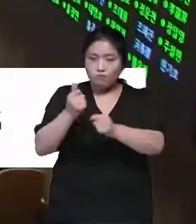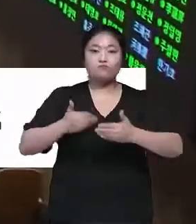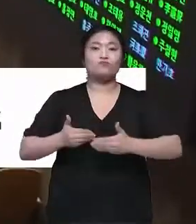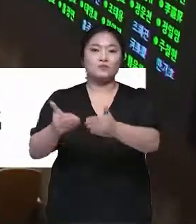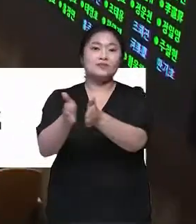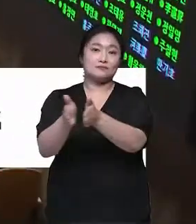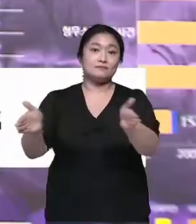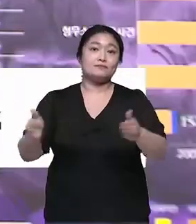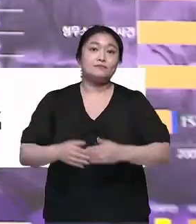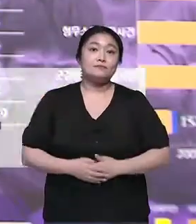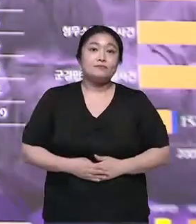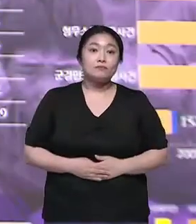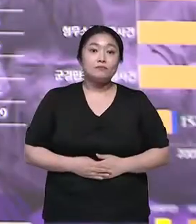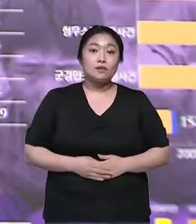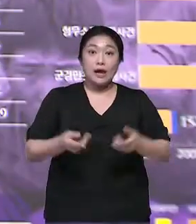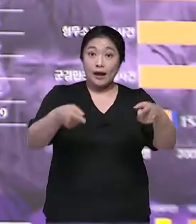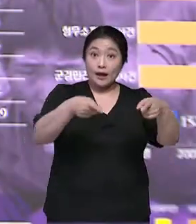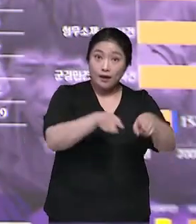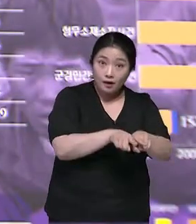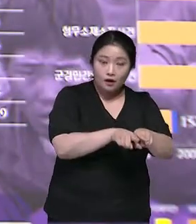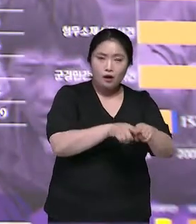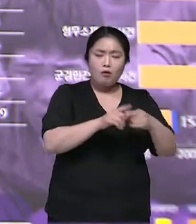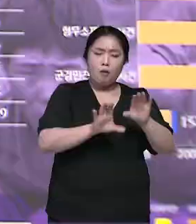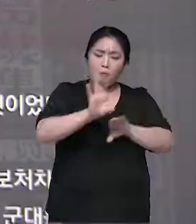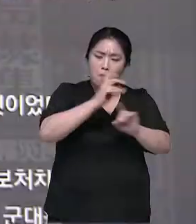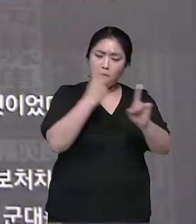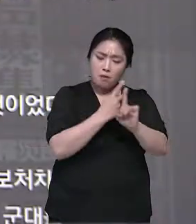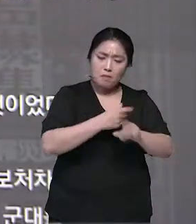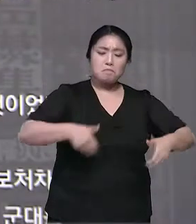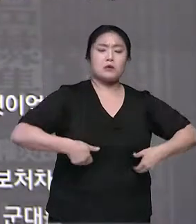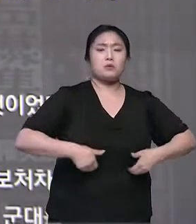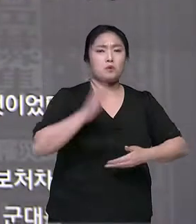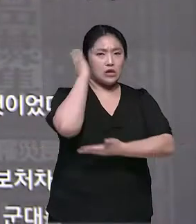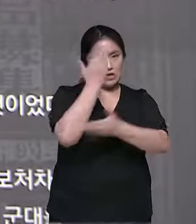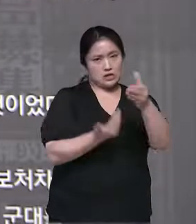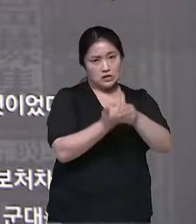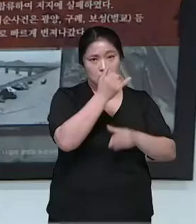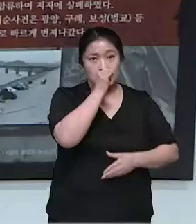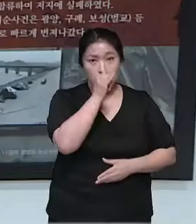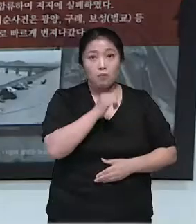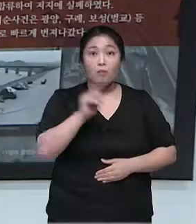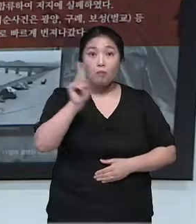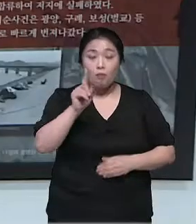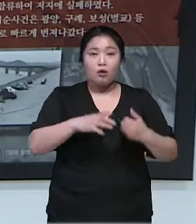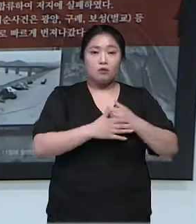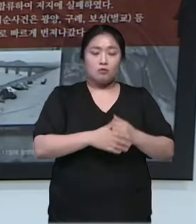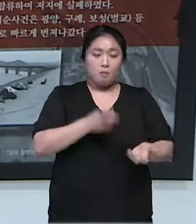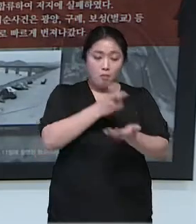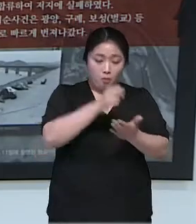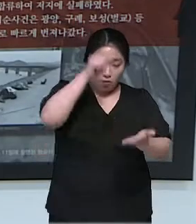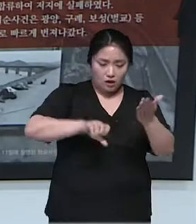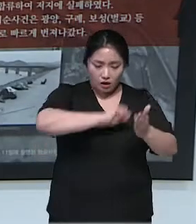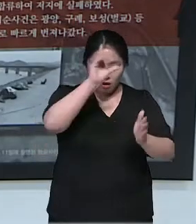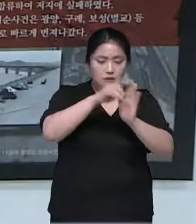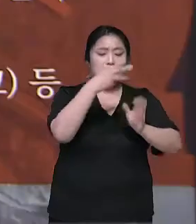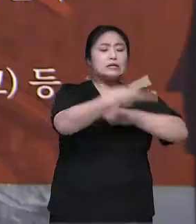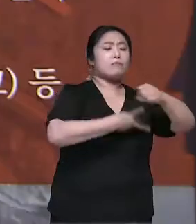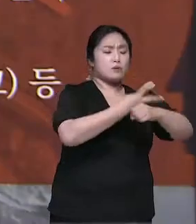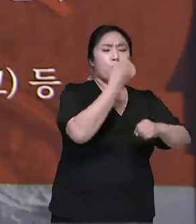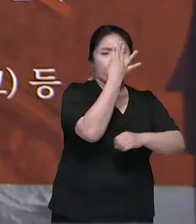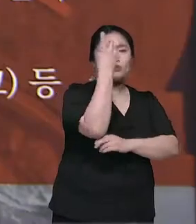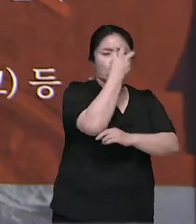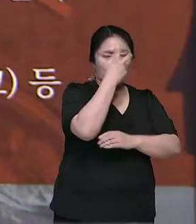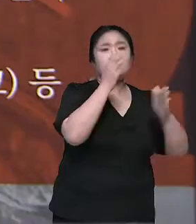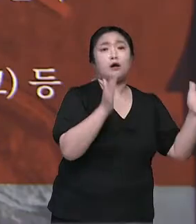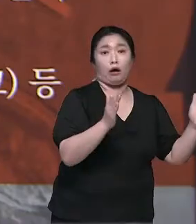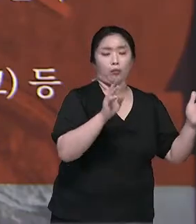준비가 시작됐습니다. 이와 함께 보완이 필요한 부분들이 지적되고 있습니다. 법 통과 과정에서 3년에서 2년으로